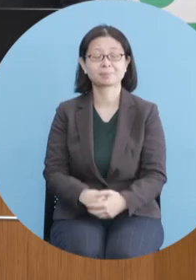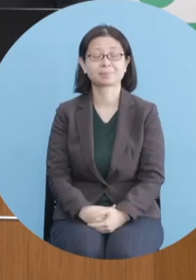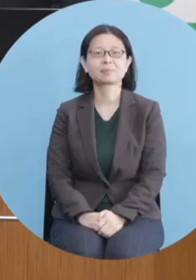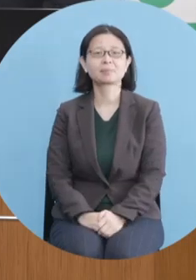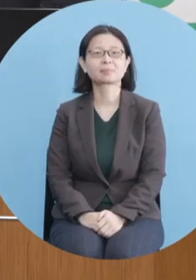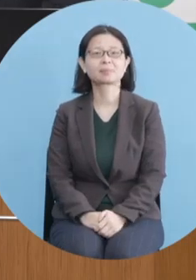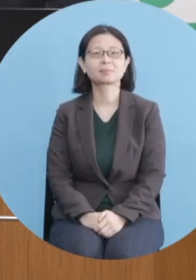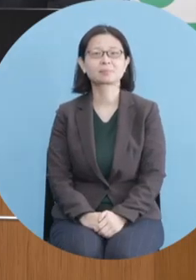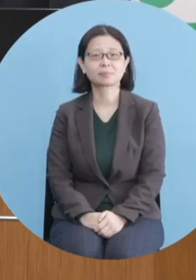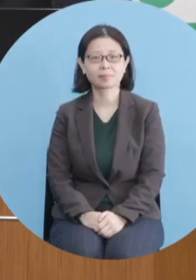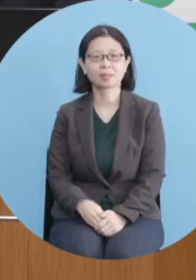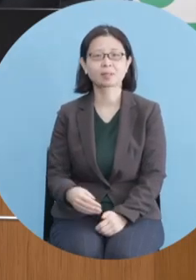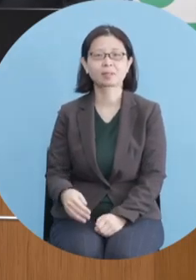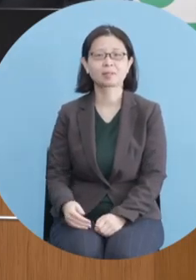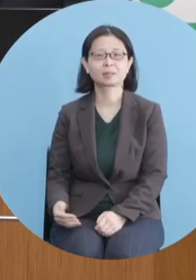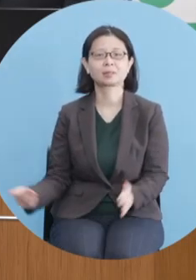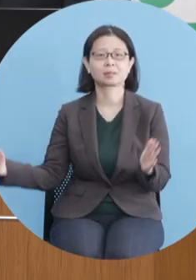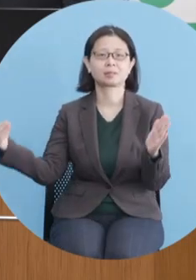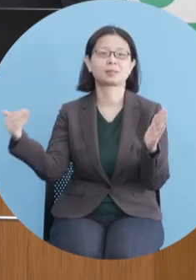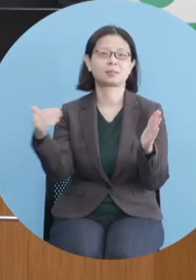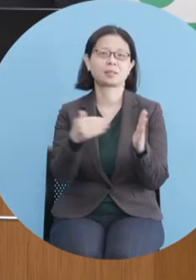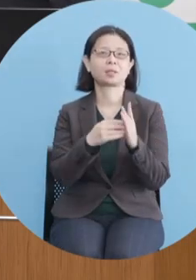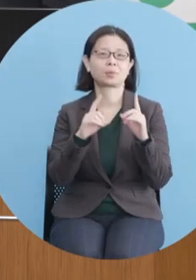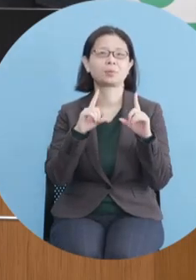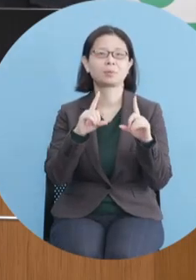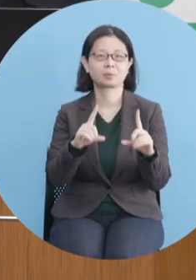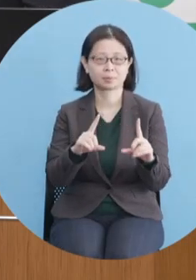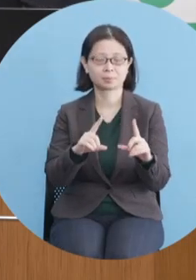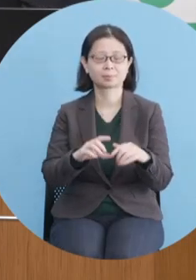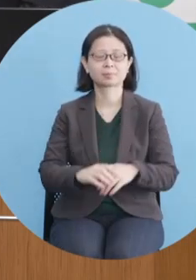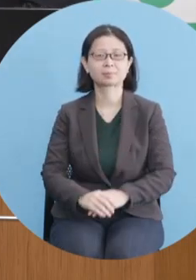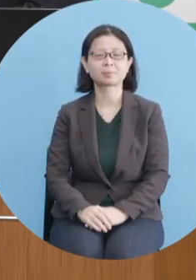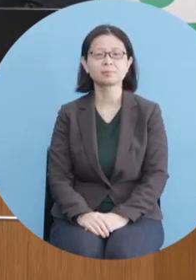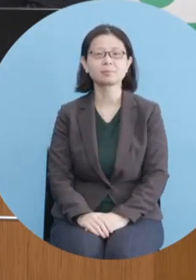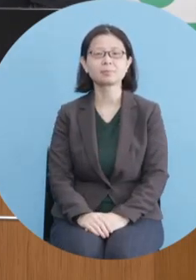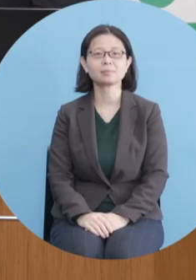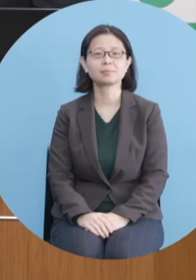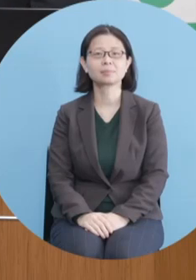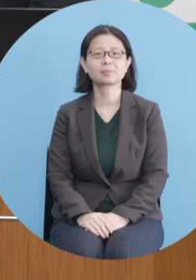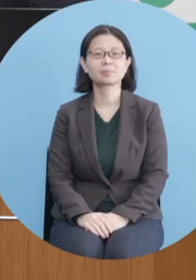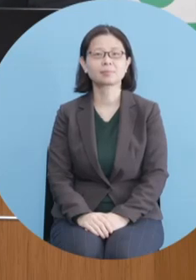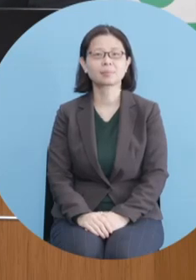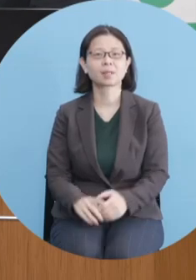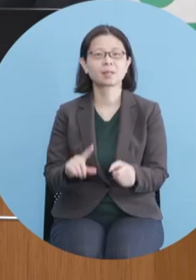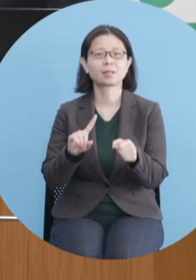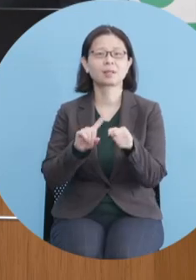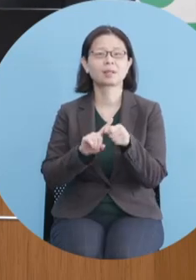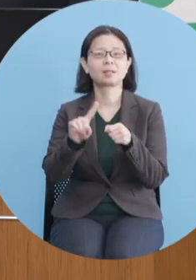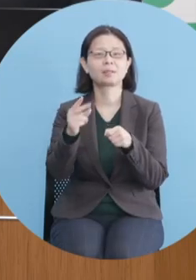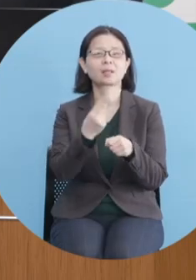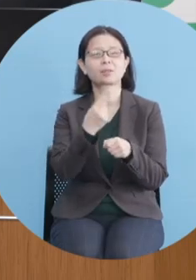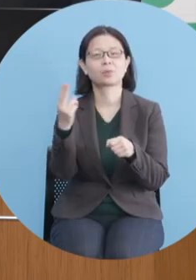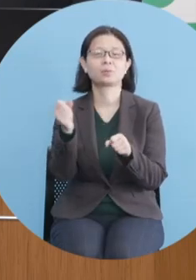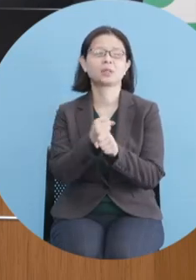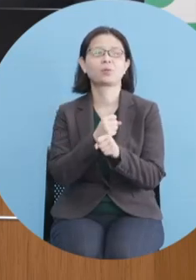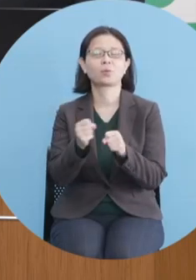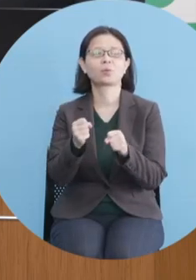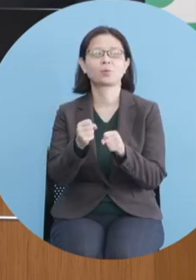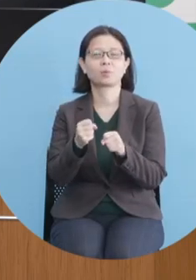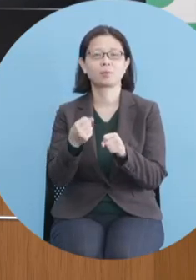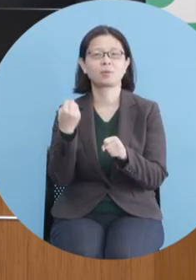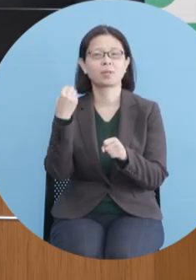えーそして最後になりますがえま来年度の事業になりますけれども